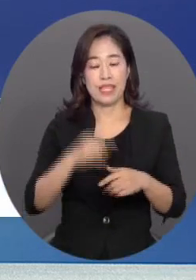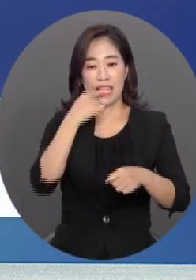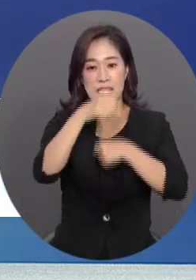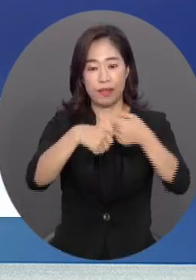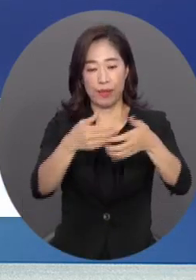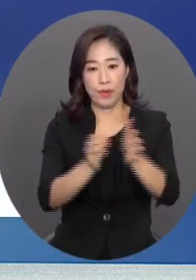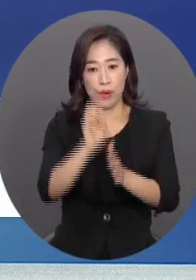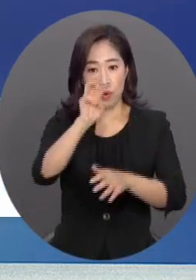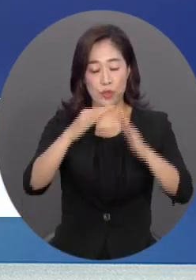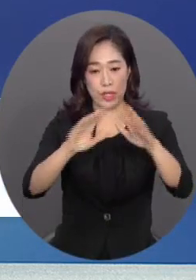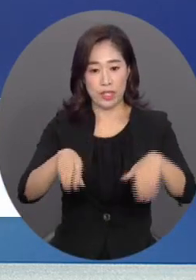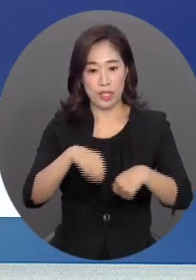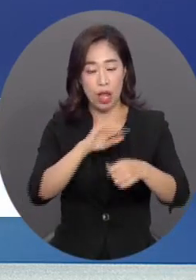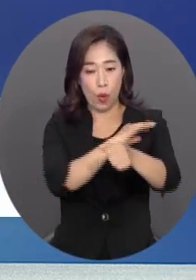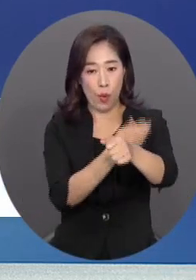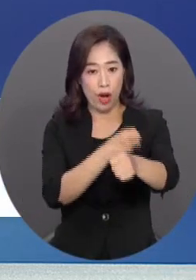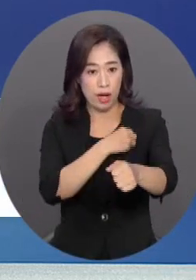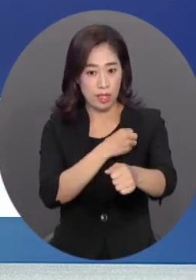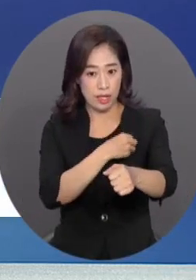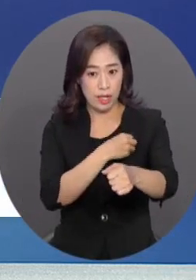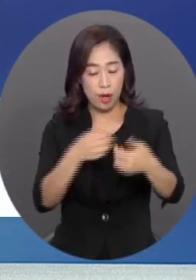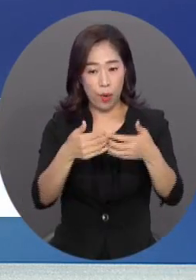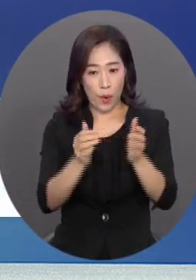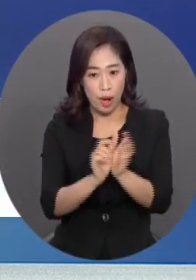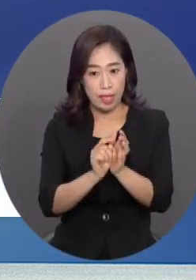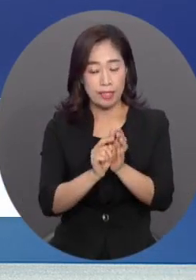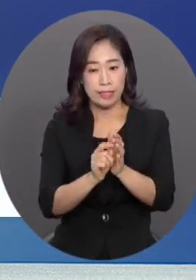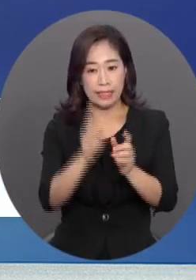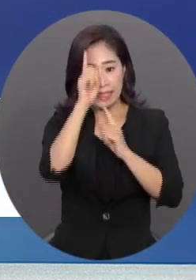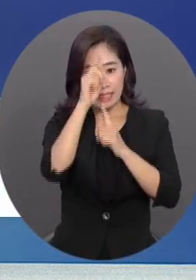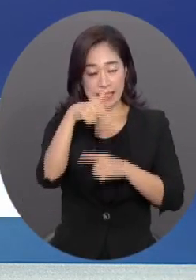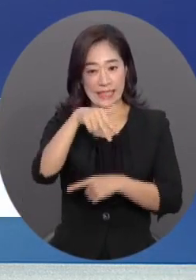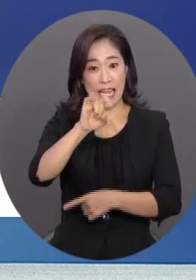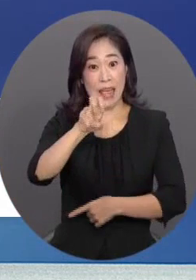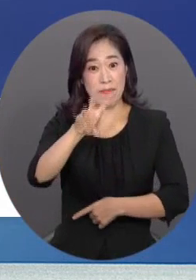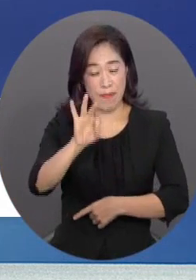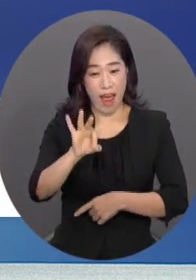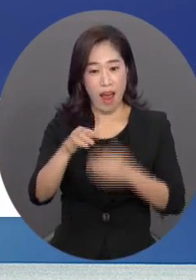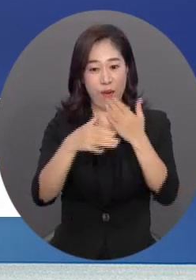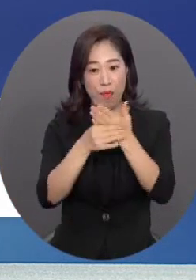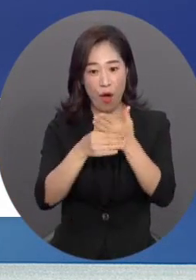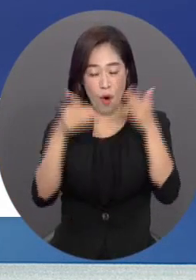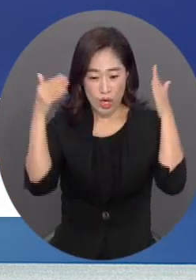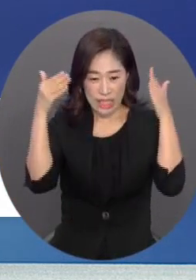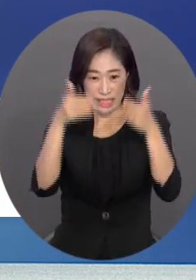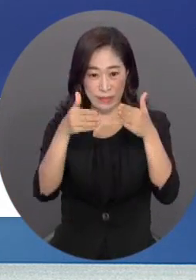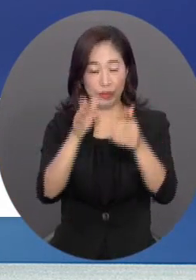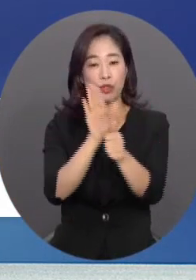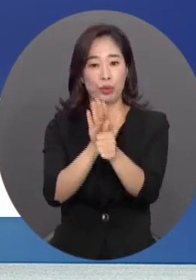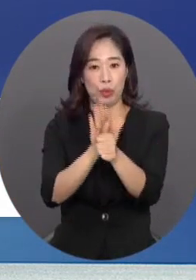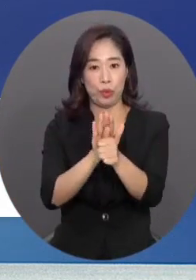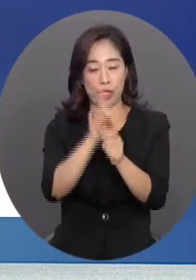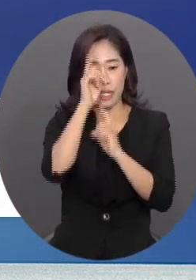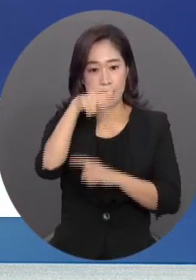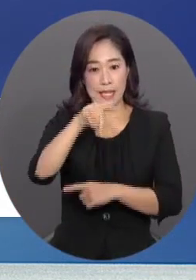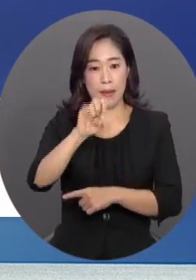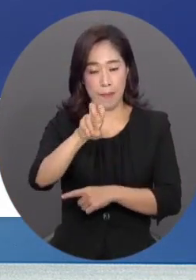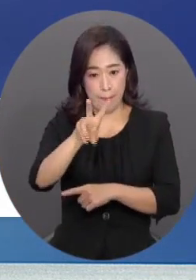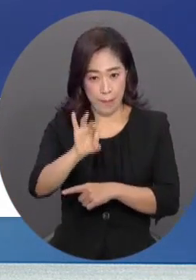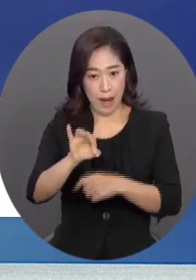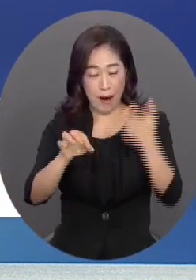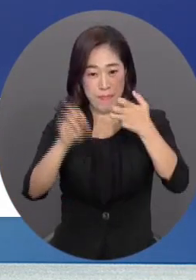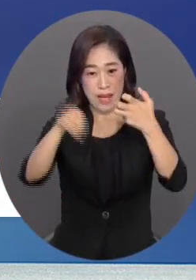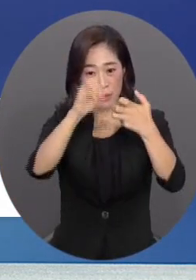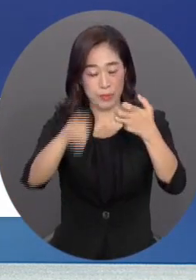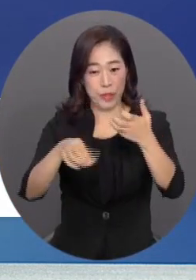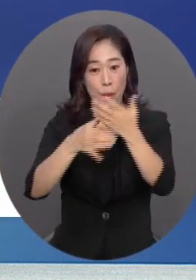더불어민주당 광주 전남 골리 당원들이 이재명 당대표 후보에게 표를 몰아주며 힘을 실어줬습니다. 이재명 후보는 80%